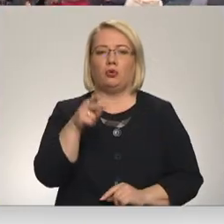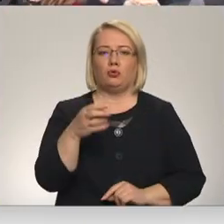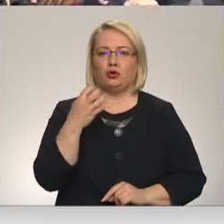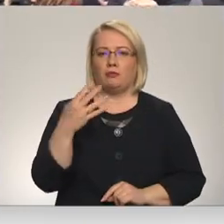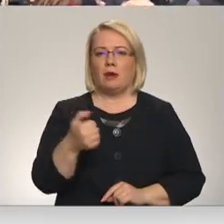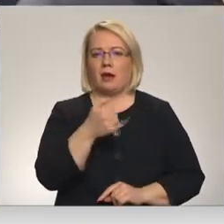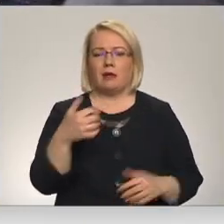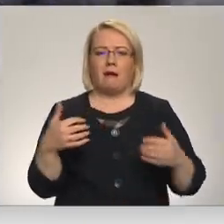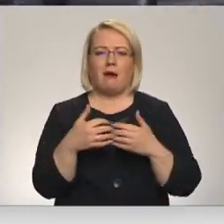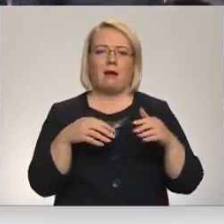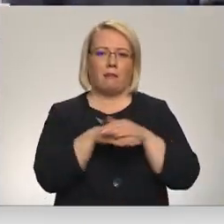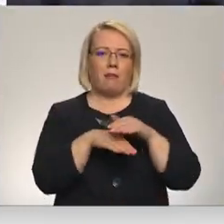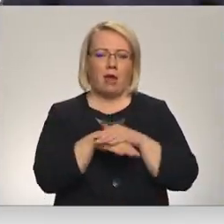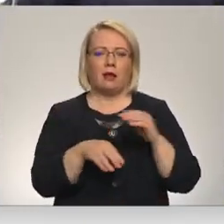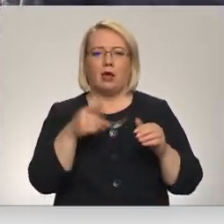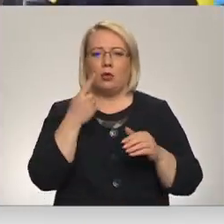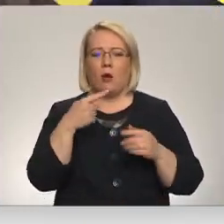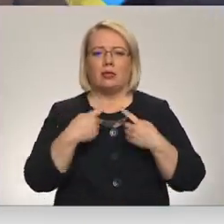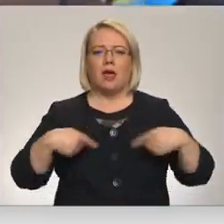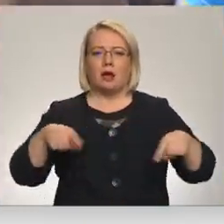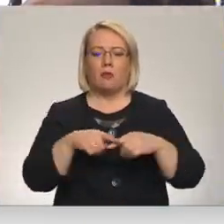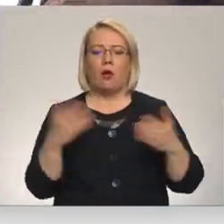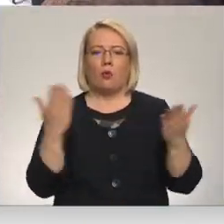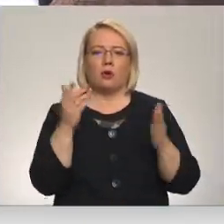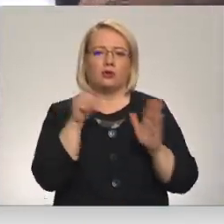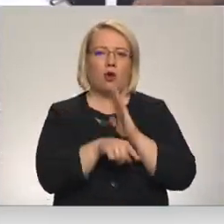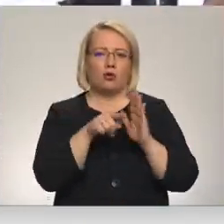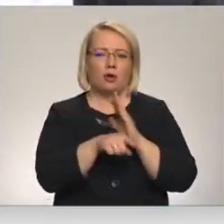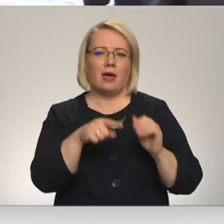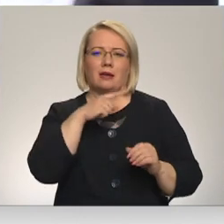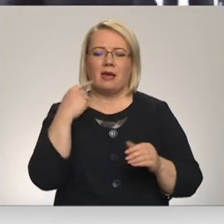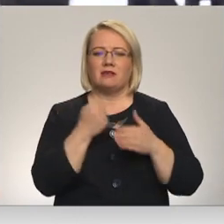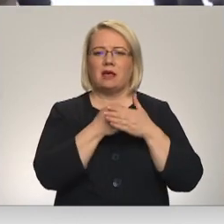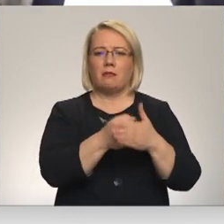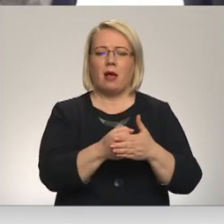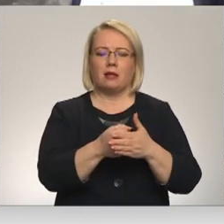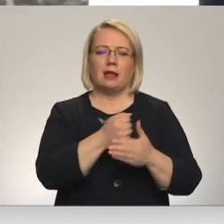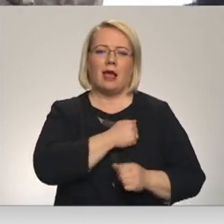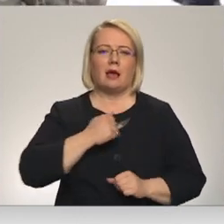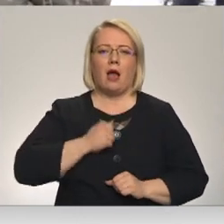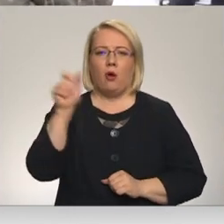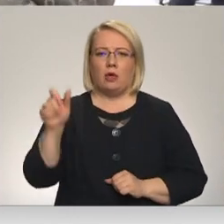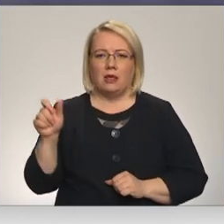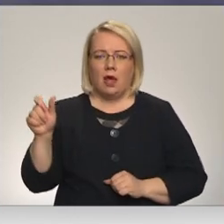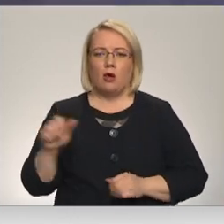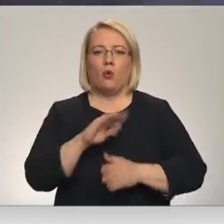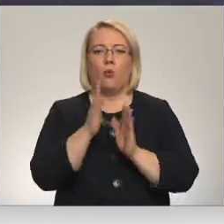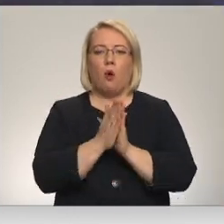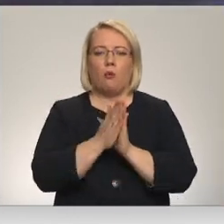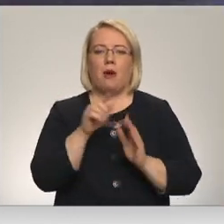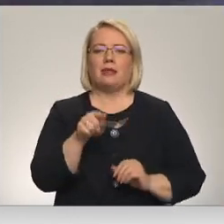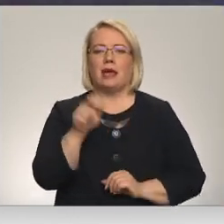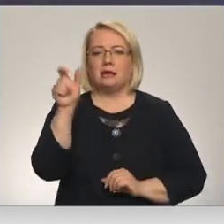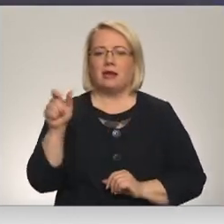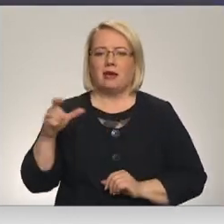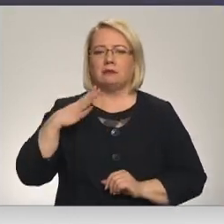Gada kara bēgļi no teritorijām, ko tagad kontrolē Maskavas atbalstītie kaujinieki. Kopumā šo cilvēku, kas bija spiefti